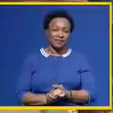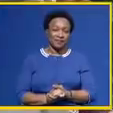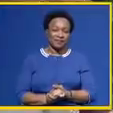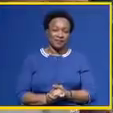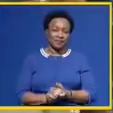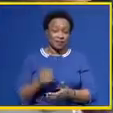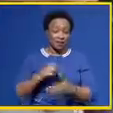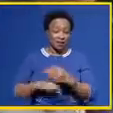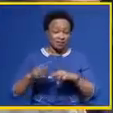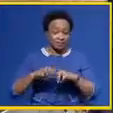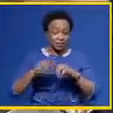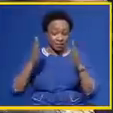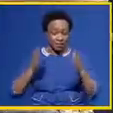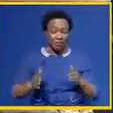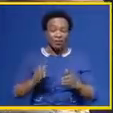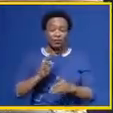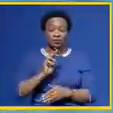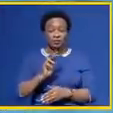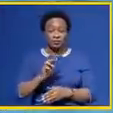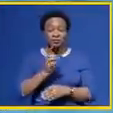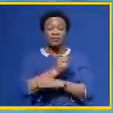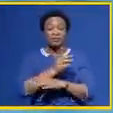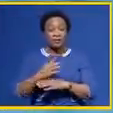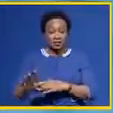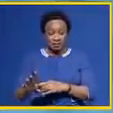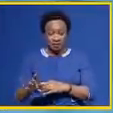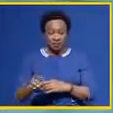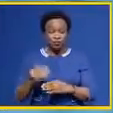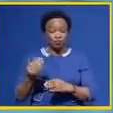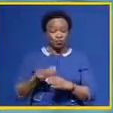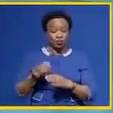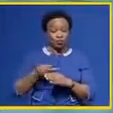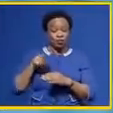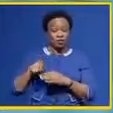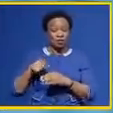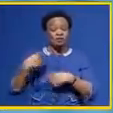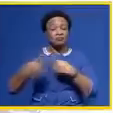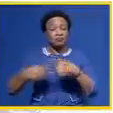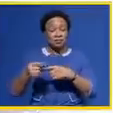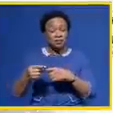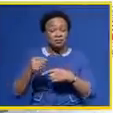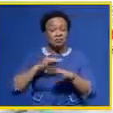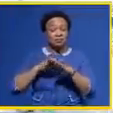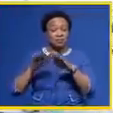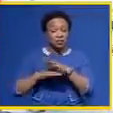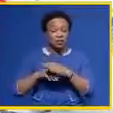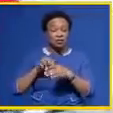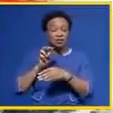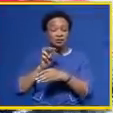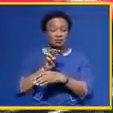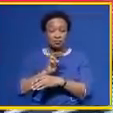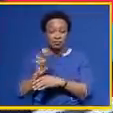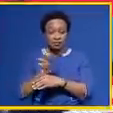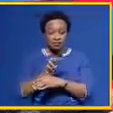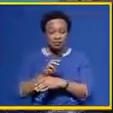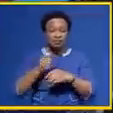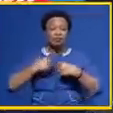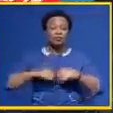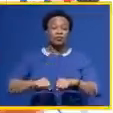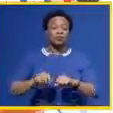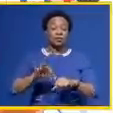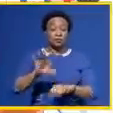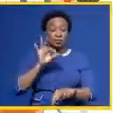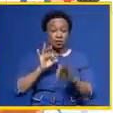Ni katika makao makuu ya CHADEMA jijini Dar es Salaam ambapo zoezi hilo limefanyika chini ya usimamizi wa mkurugenzi wa uchaguzi wa chama